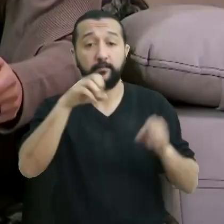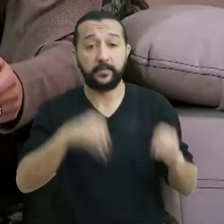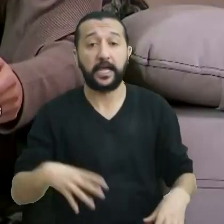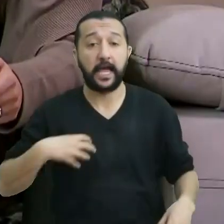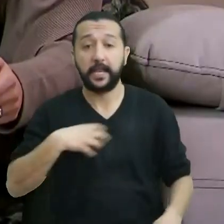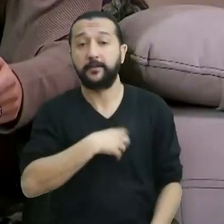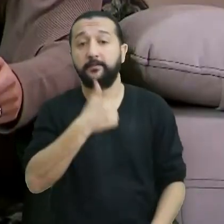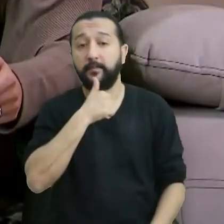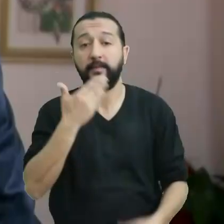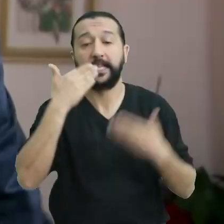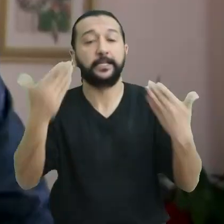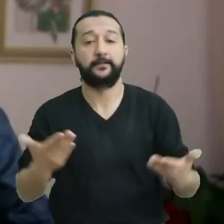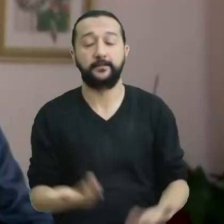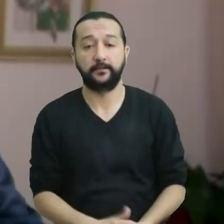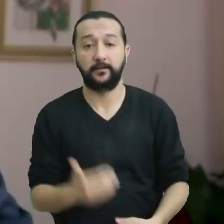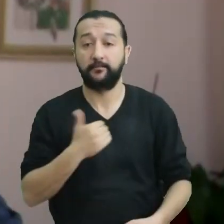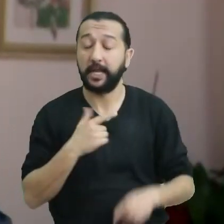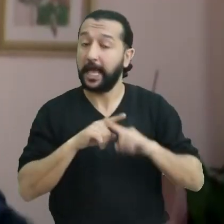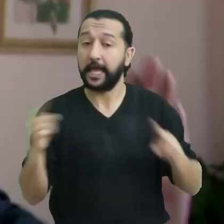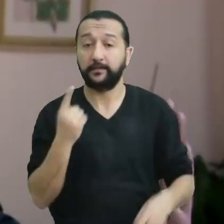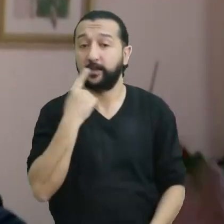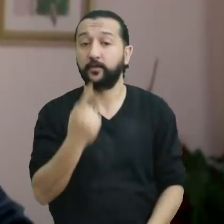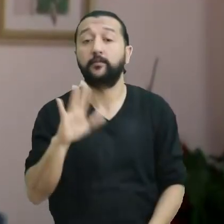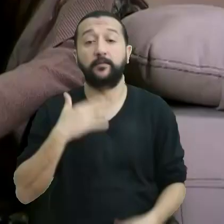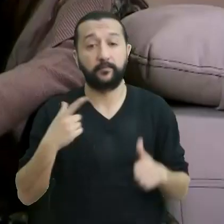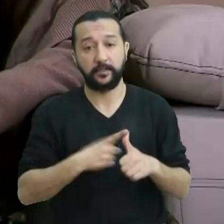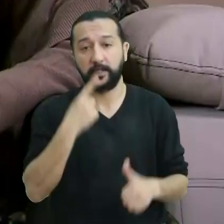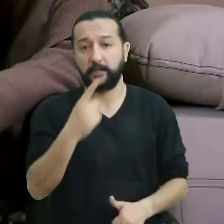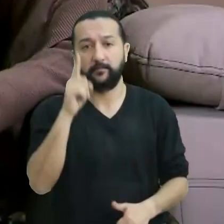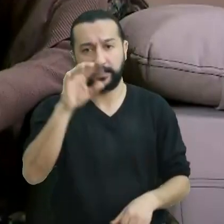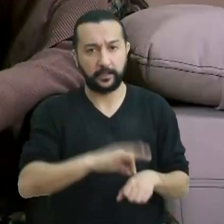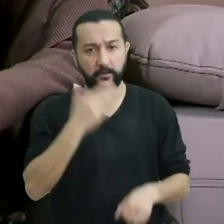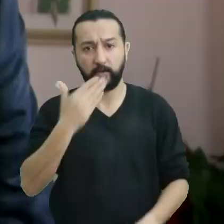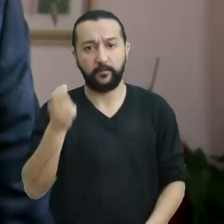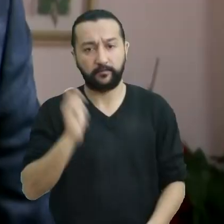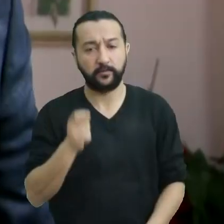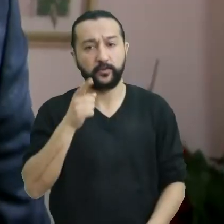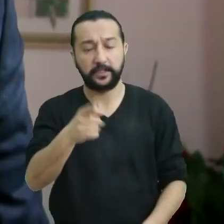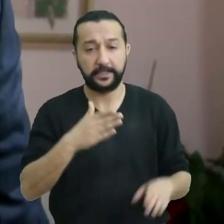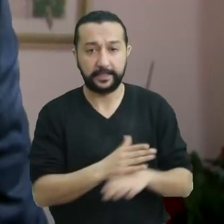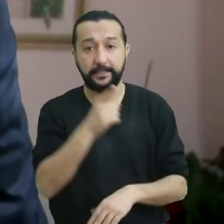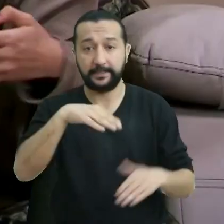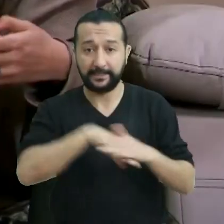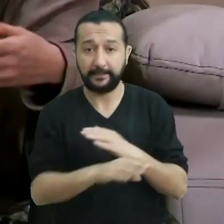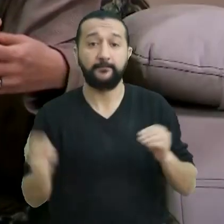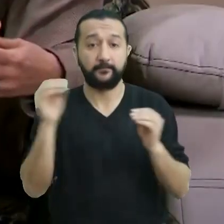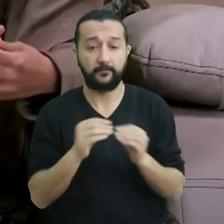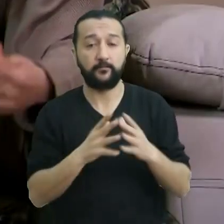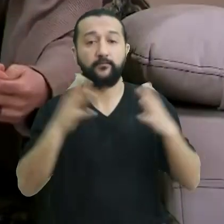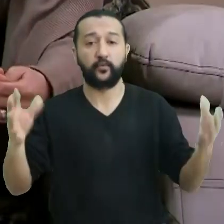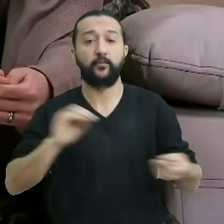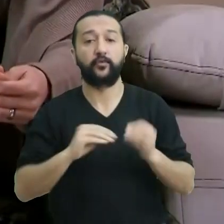da anişkomla babişkoma ne diyeceğiz? Ben hayatta bir şey söylemem, baştan söyleyeyim yani. Bir dakika, söylemek zorundayız. Zaten sakladıkça bir